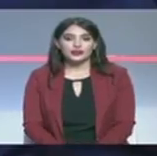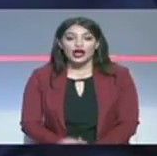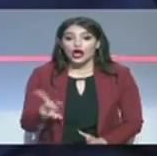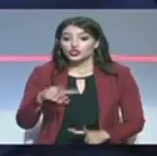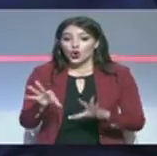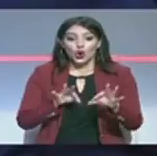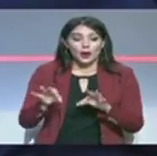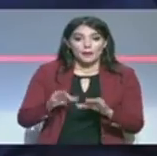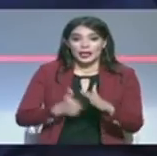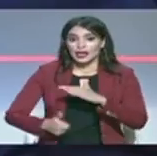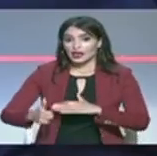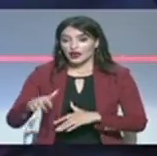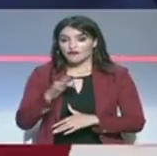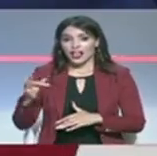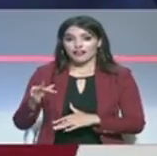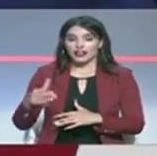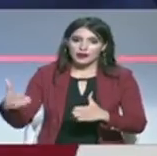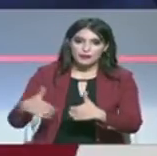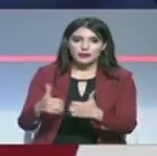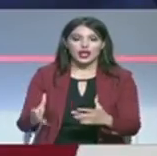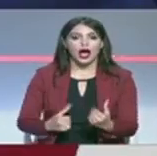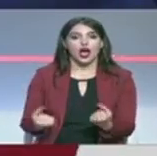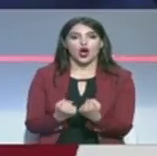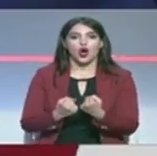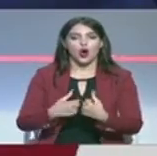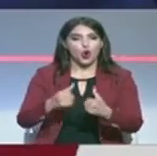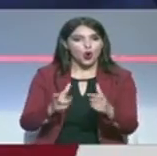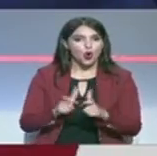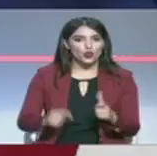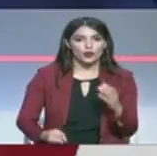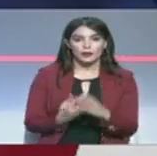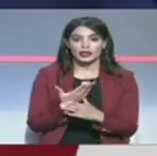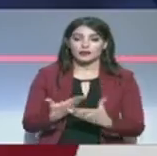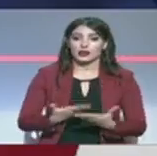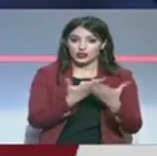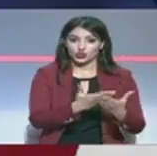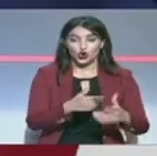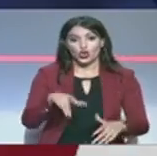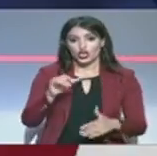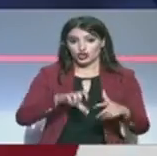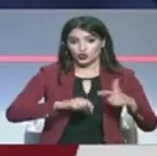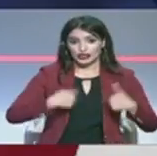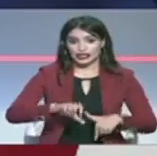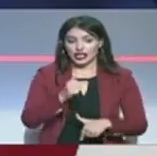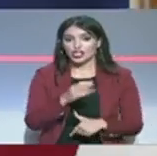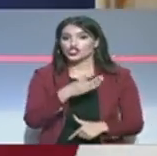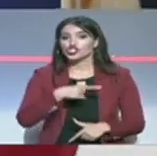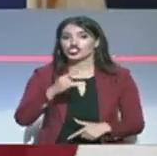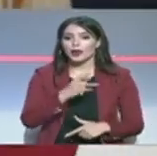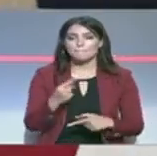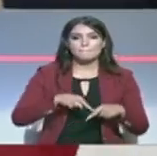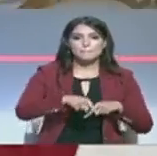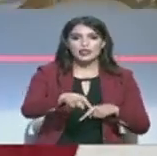بين اختيار الياس الفخفاخ لقيادة فريق حكومي جديد وتكليف هشام المشيشي بتشكيل الحكومة فاصل زمني